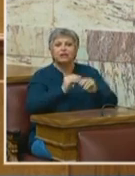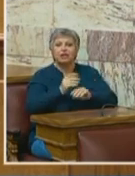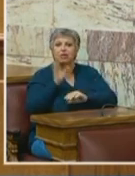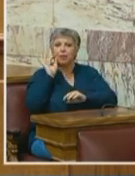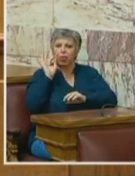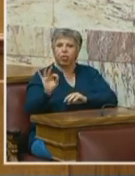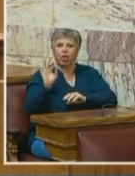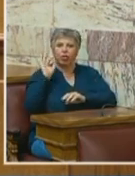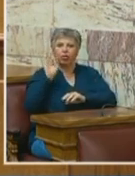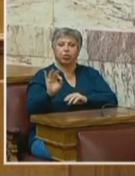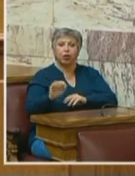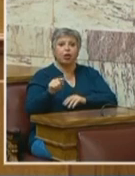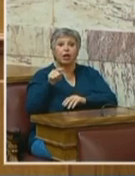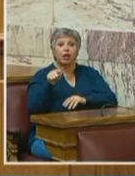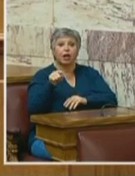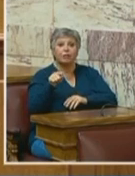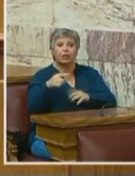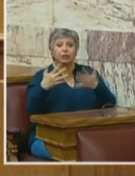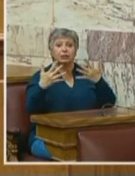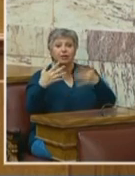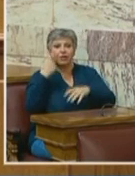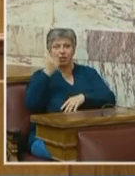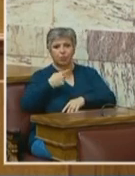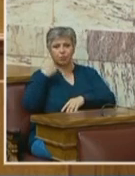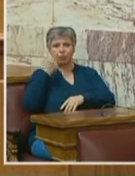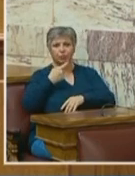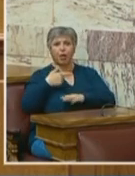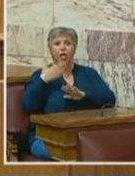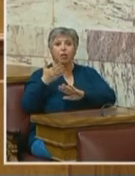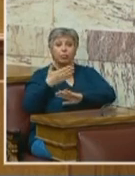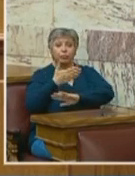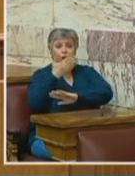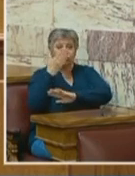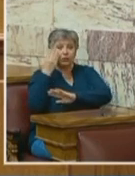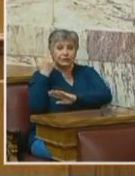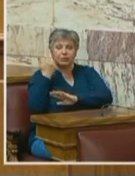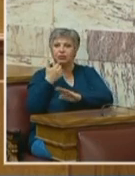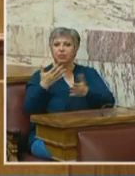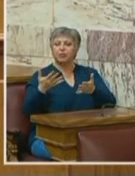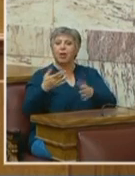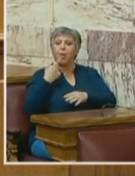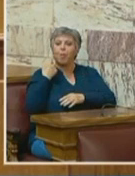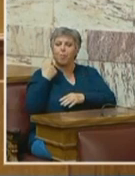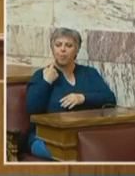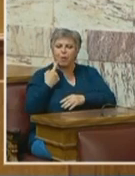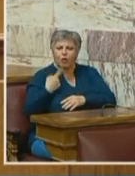των οποίων την πολιτική τιμή και την προσωπική υπόλοιψη προσβάλλατε με πρωτοφανή